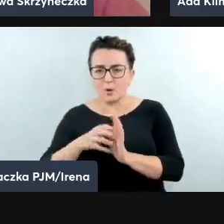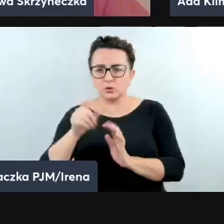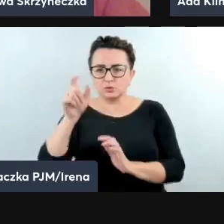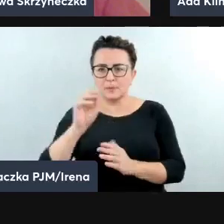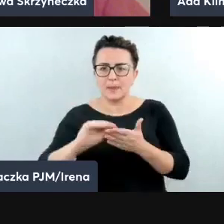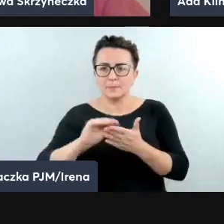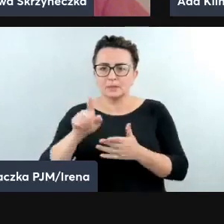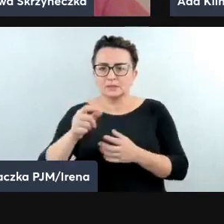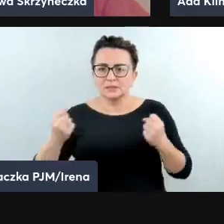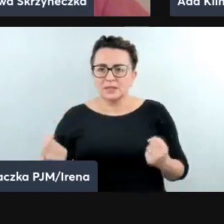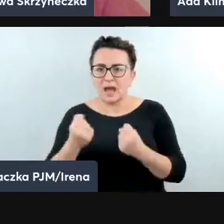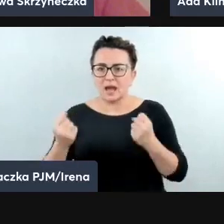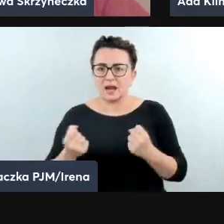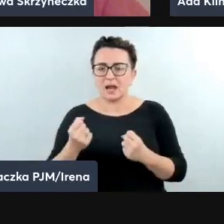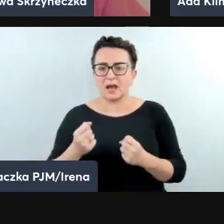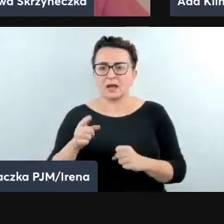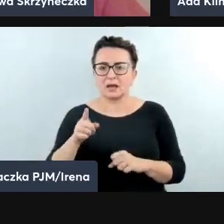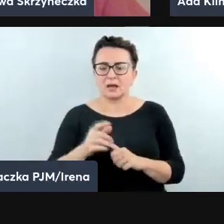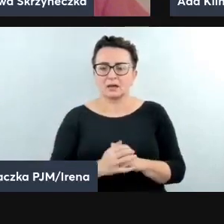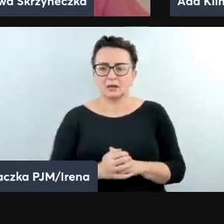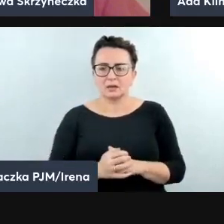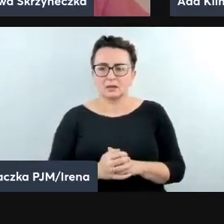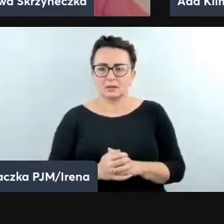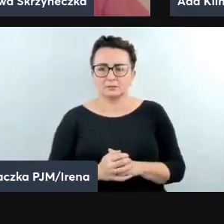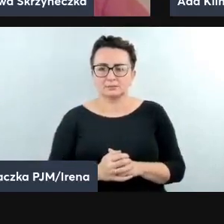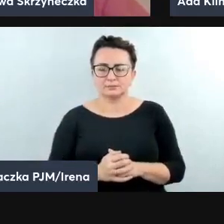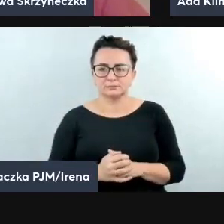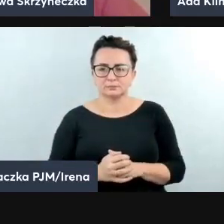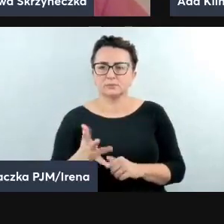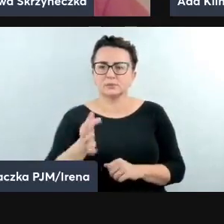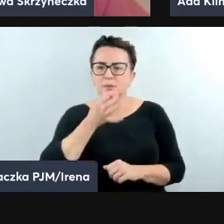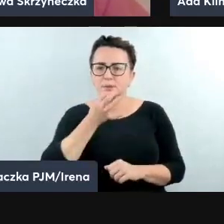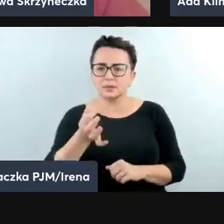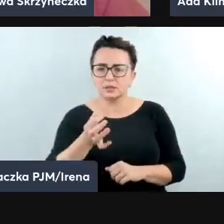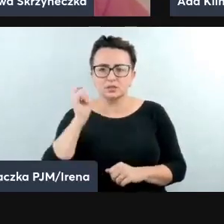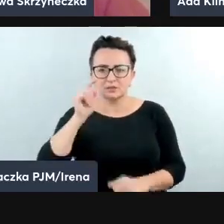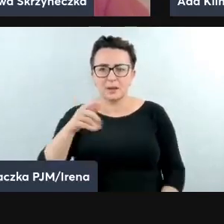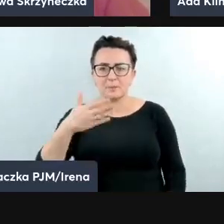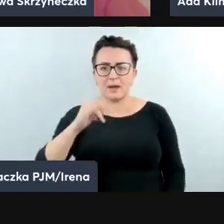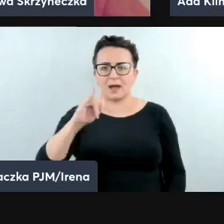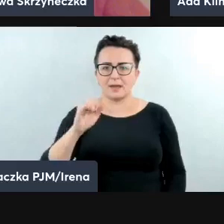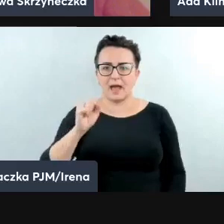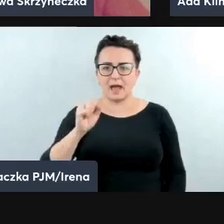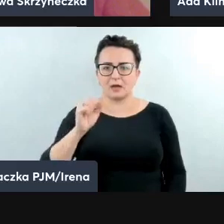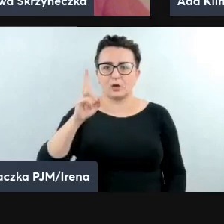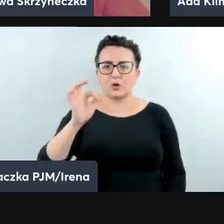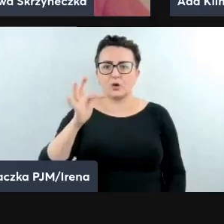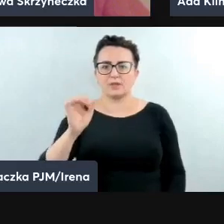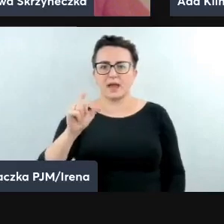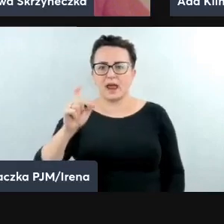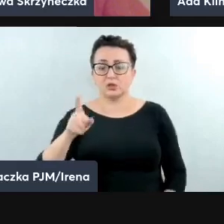tylko zapytać, czy znasz Maję Kotalę, bo Maja Kotala działa właśnie w Afryce, robi warsztaty i